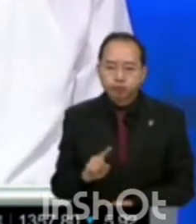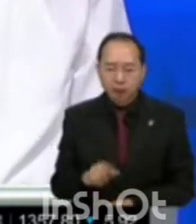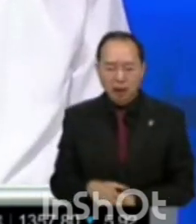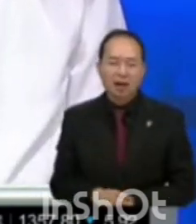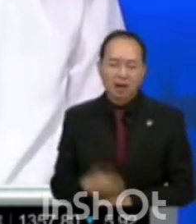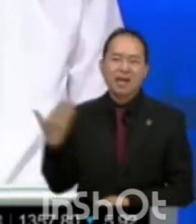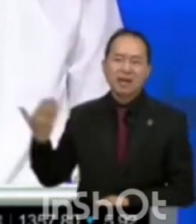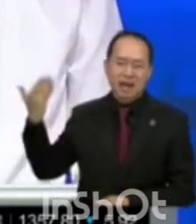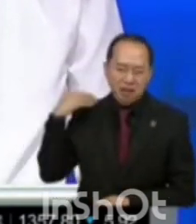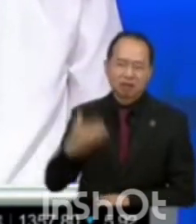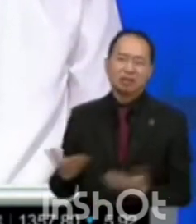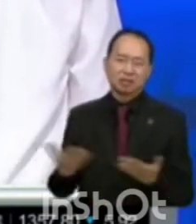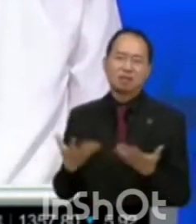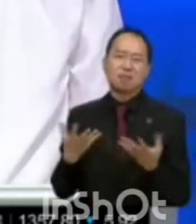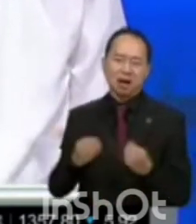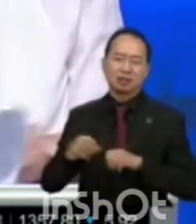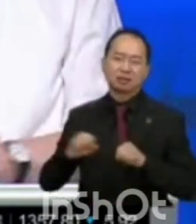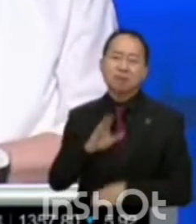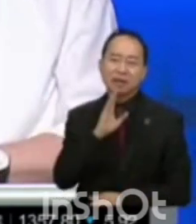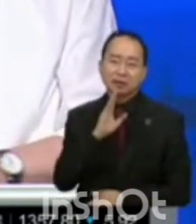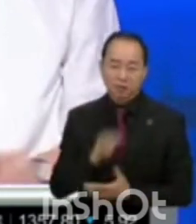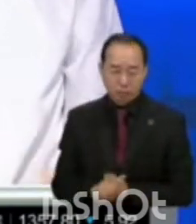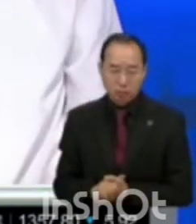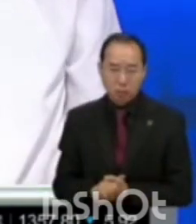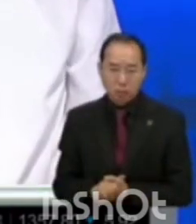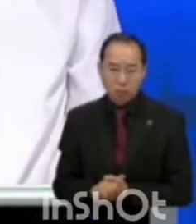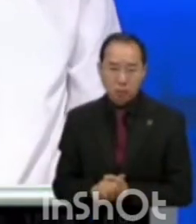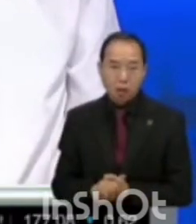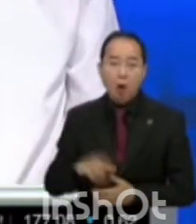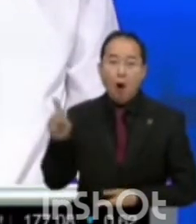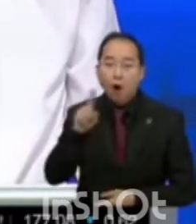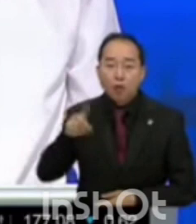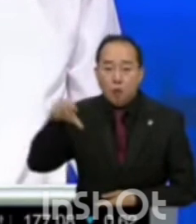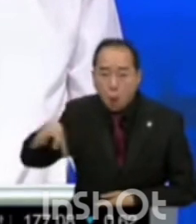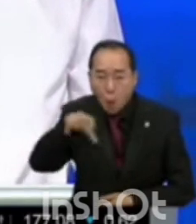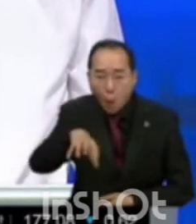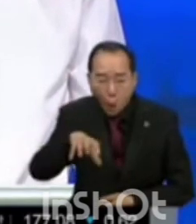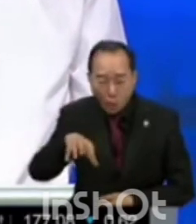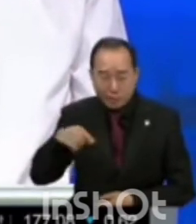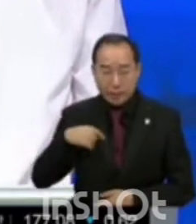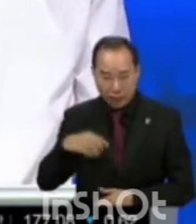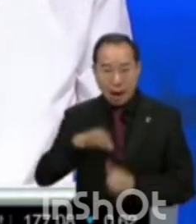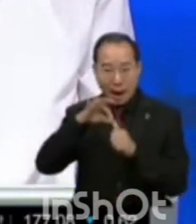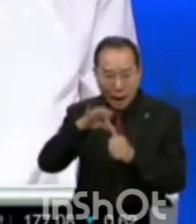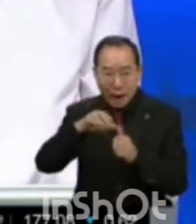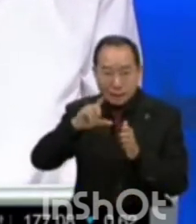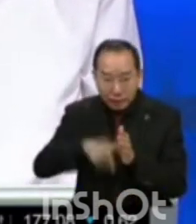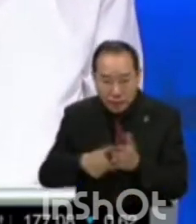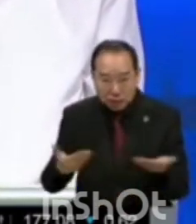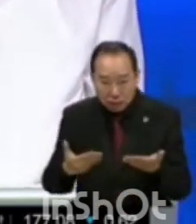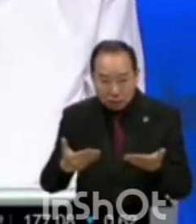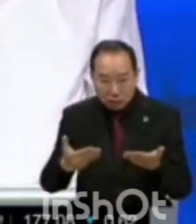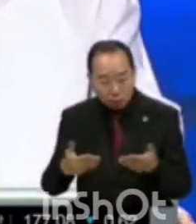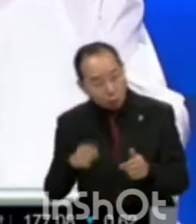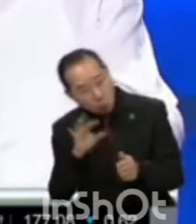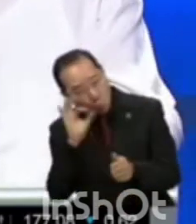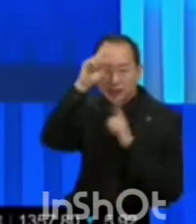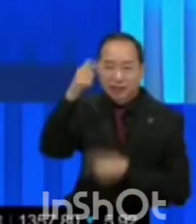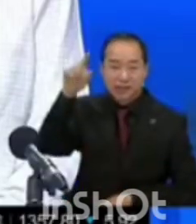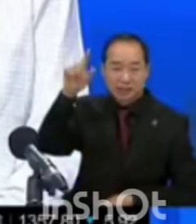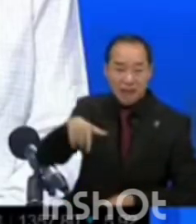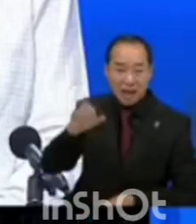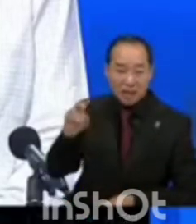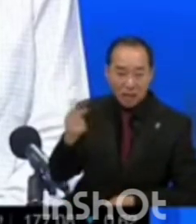했죠. 그래서 어떤 자리에 가건 그 당시에 평가가 좋았다는 말씀을 드리고 싶은데요. 네, 알겠습니다.